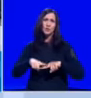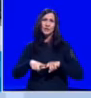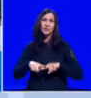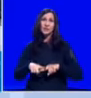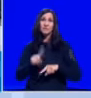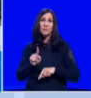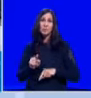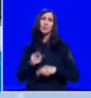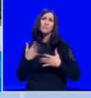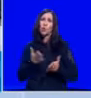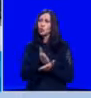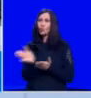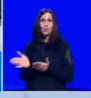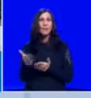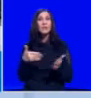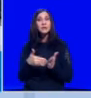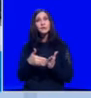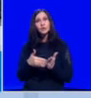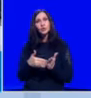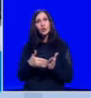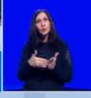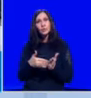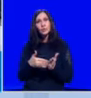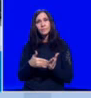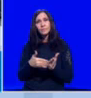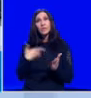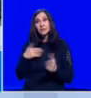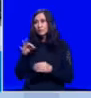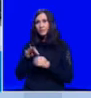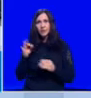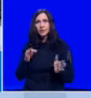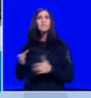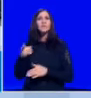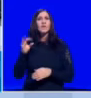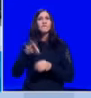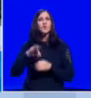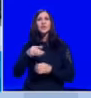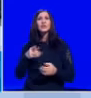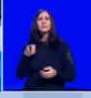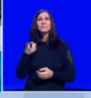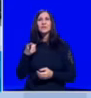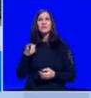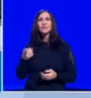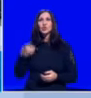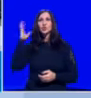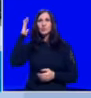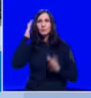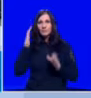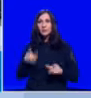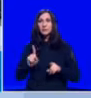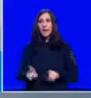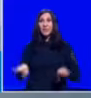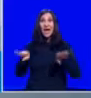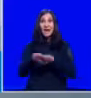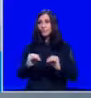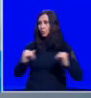неща, че се отплеснахме много. Защо искате вот на недоверие? Вотът е заради това, че служебното правителство трябва да бъде равно отдалечено от всички политически